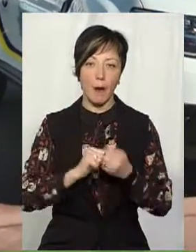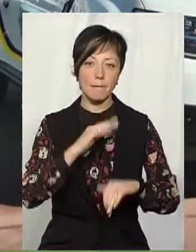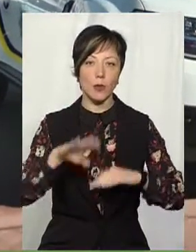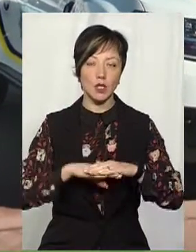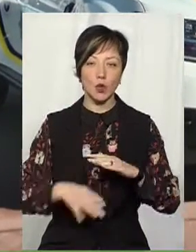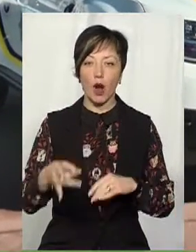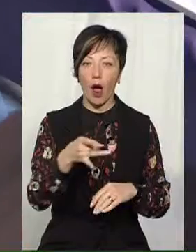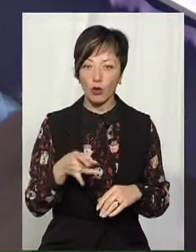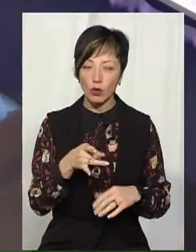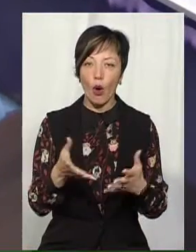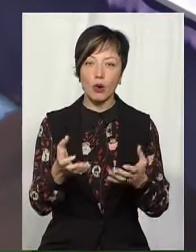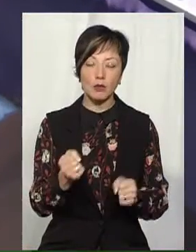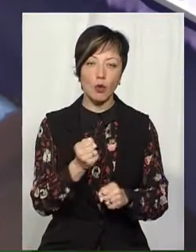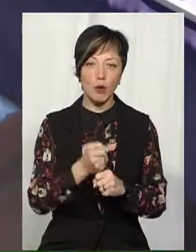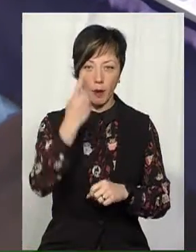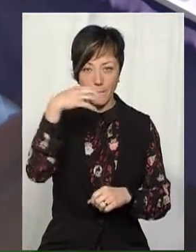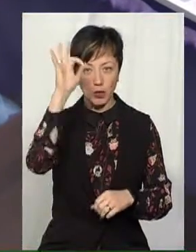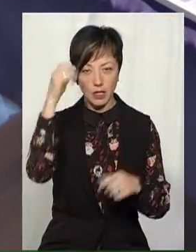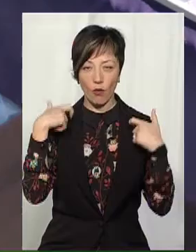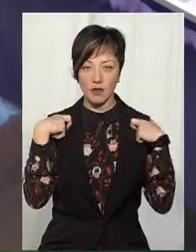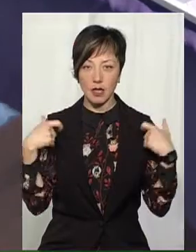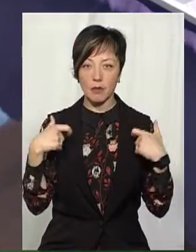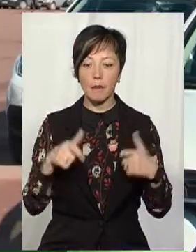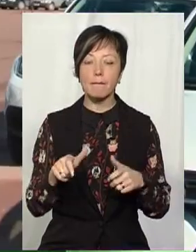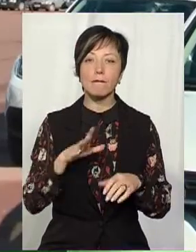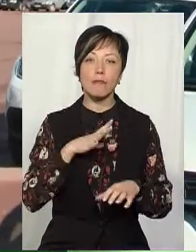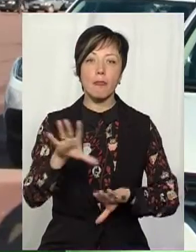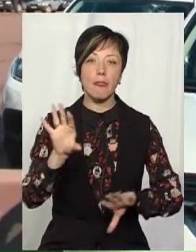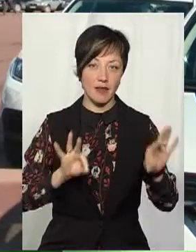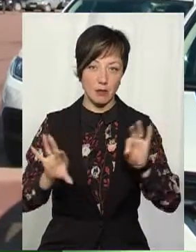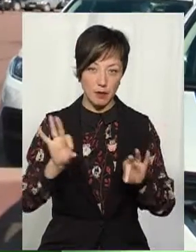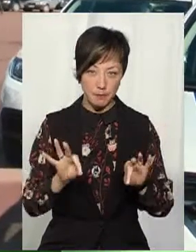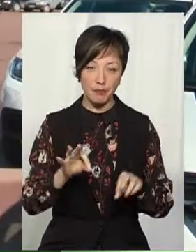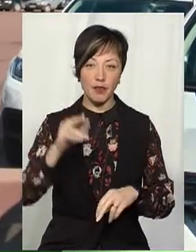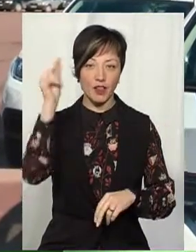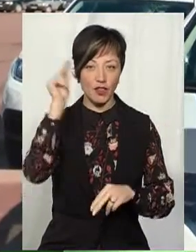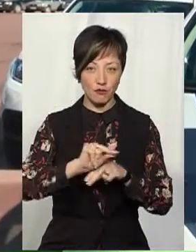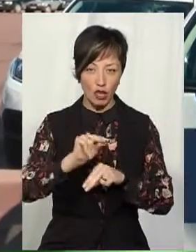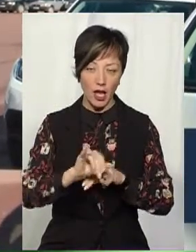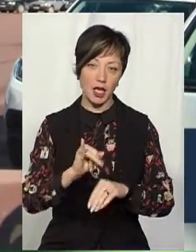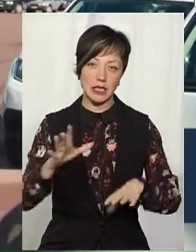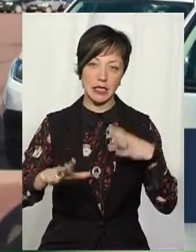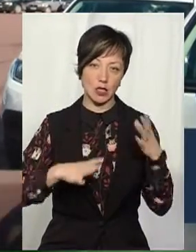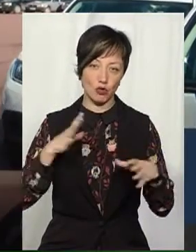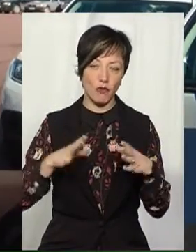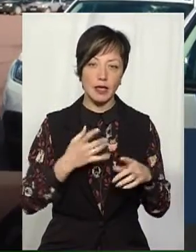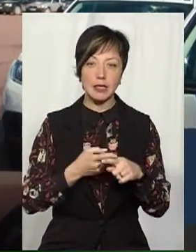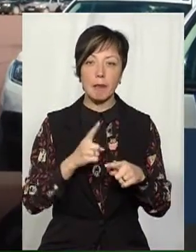Кам'янець-Подільського району. Аби отримати роботу поліцейського офіцера, пройшла відбір, навчання та стажування. Перший етап в нас був, це